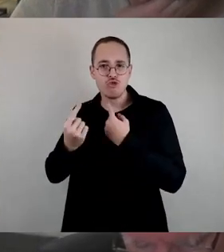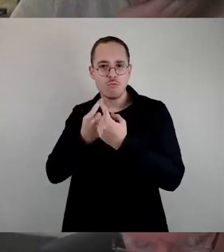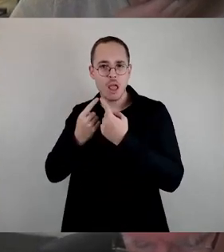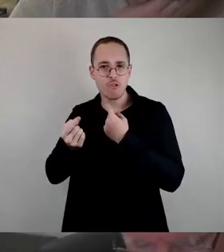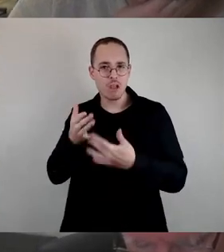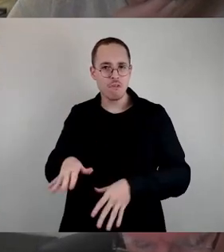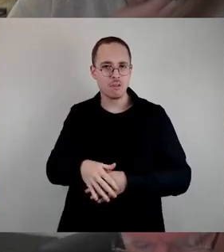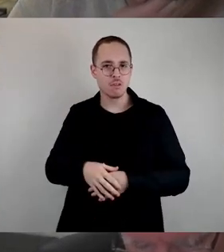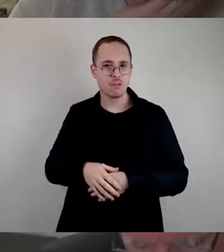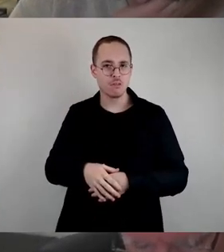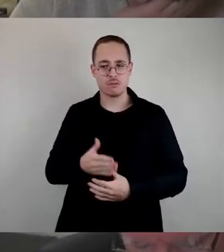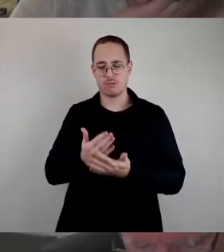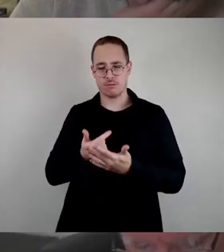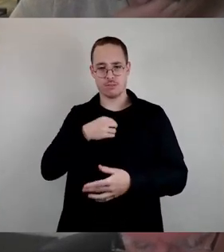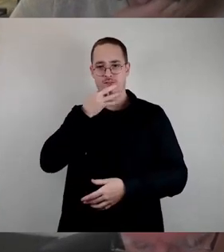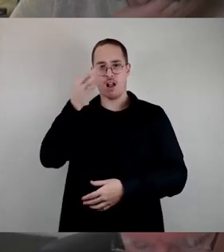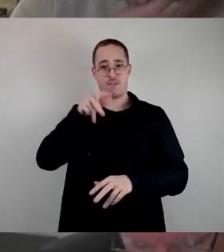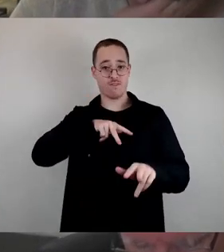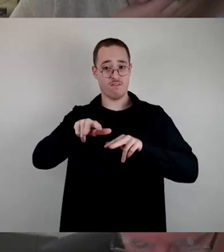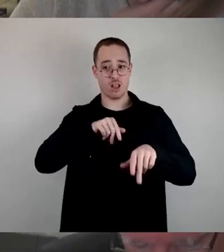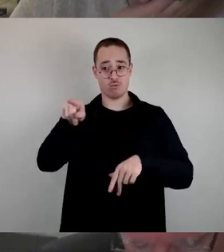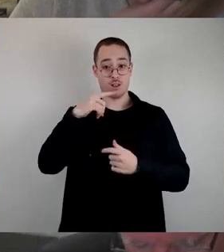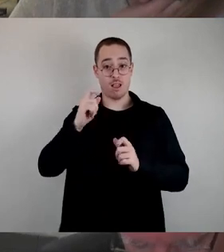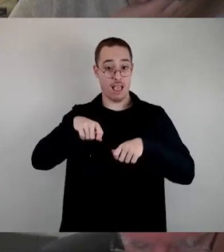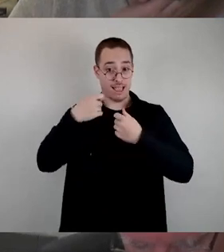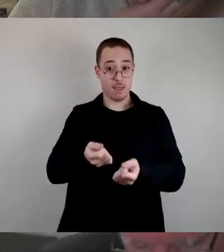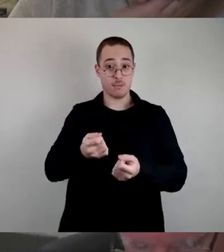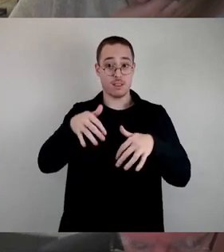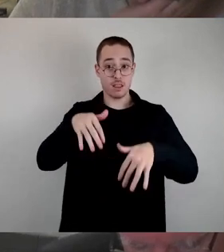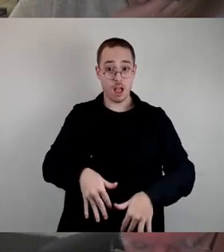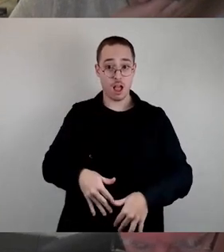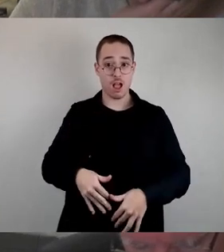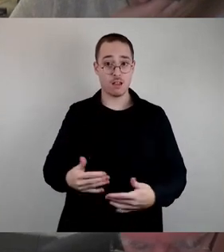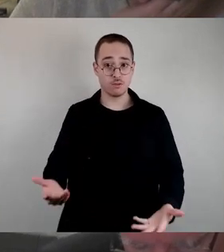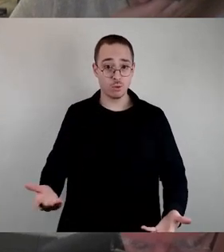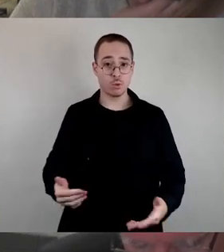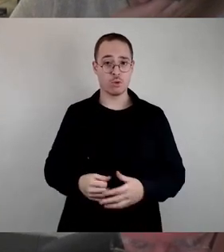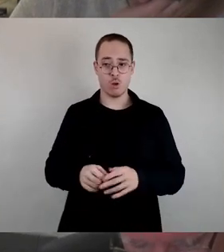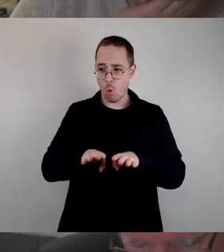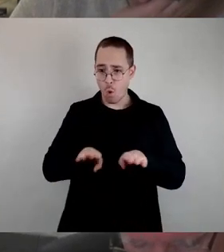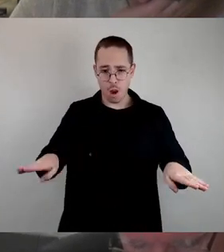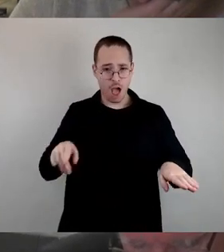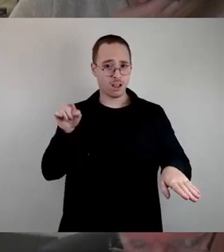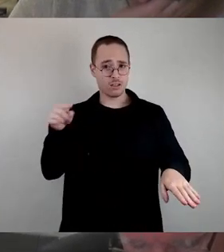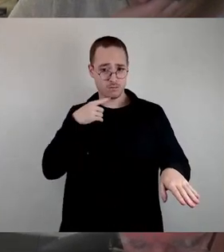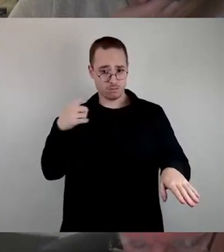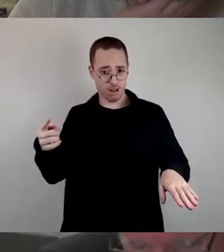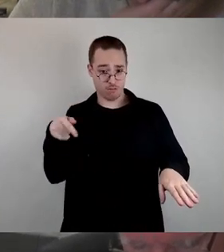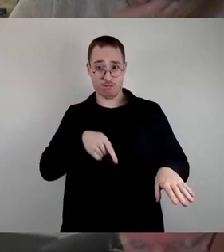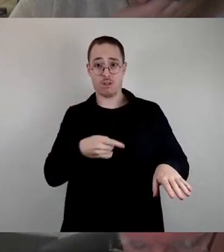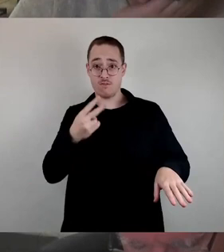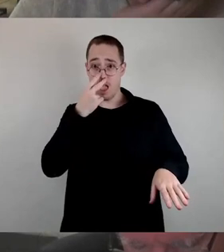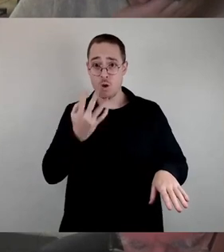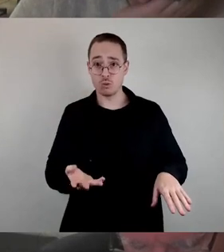Erkenntnisse vorliegen. Was ist das für eine Grundlage, die besprochen wurde? Und wenn die Verwaltung dort Vorzugsvarianten geäußert